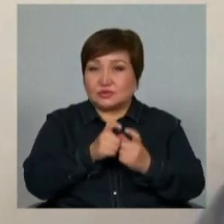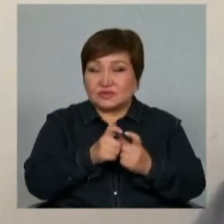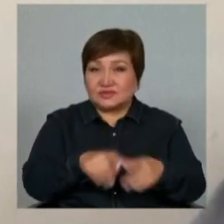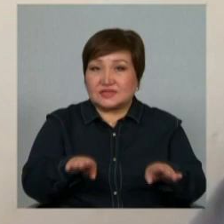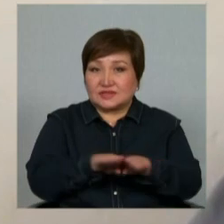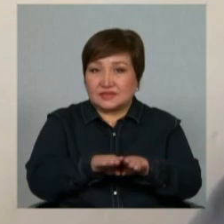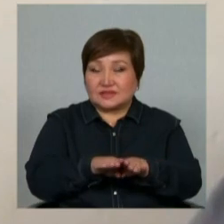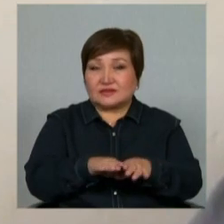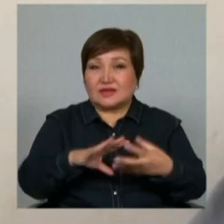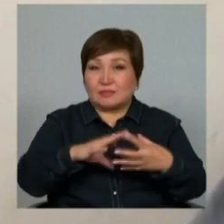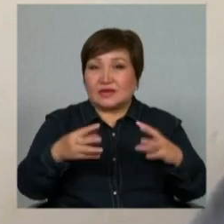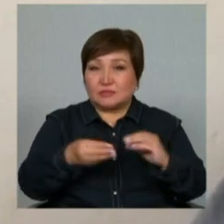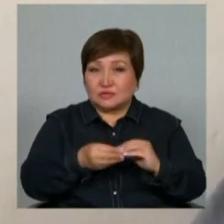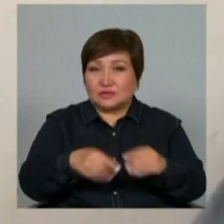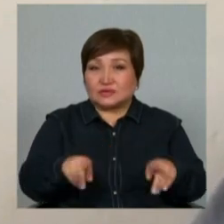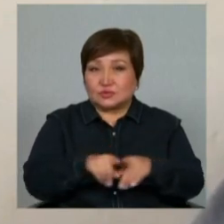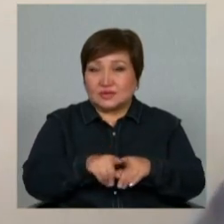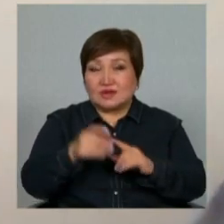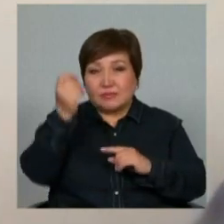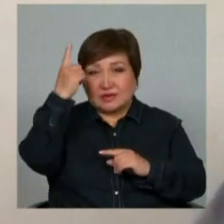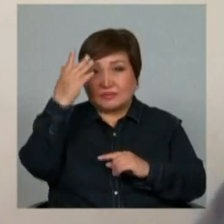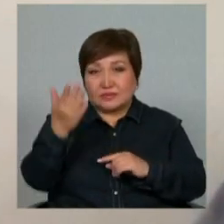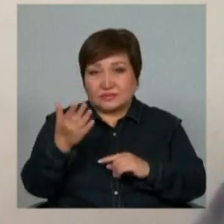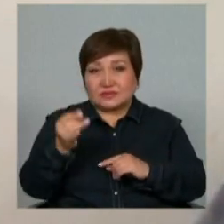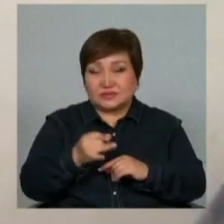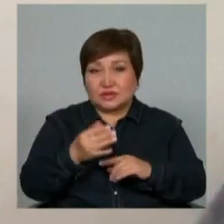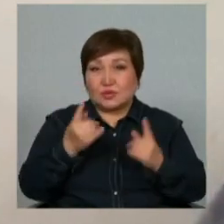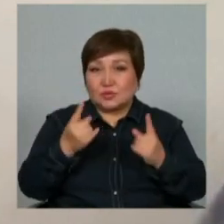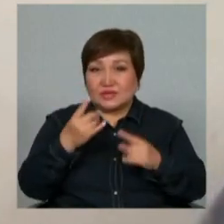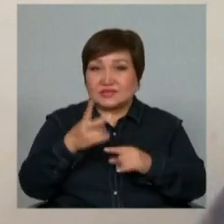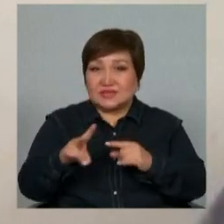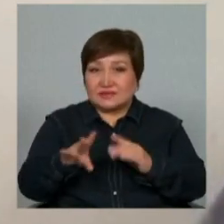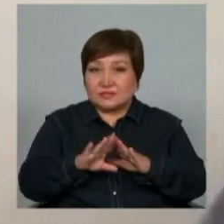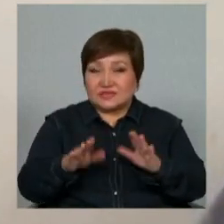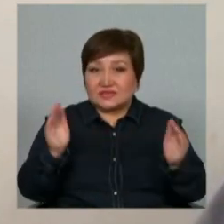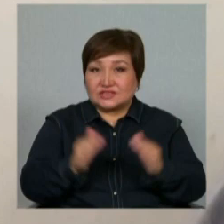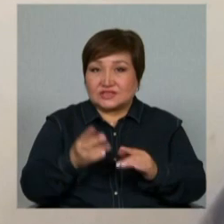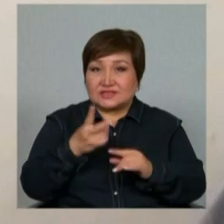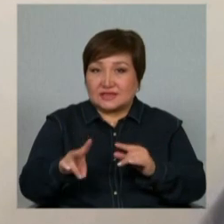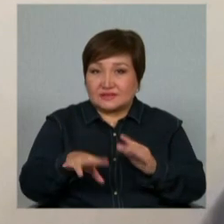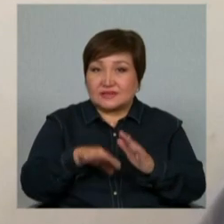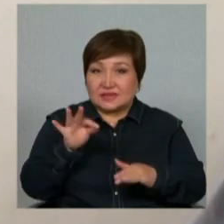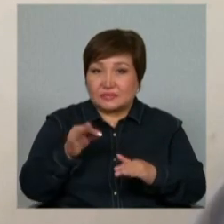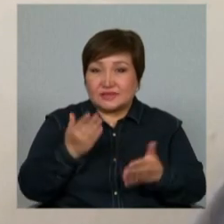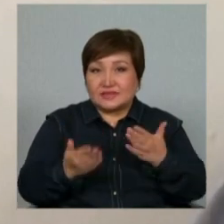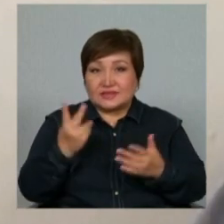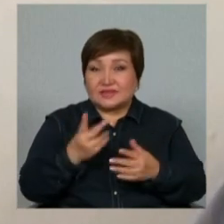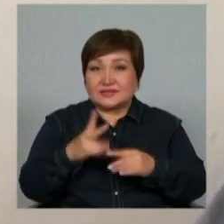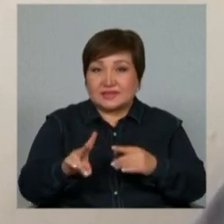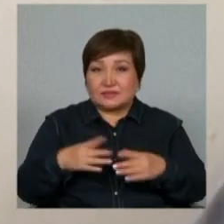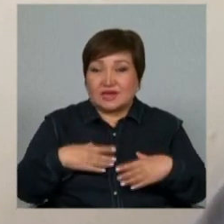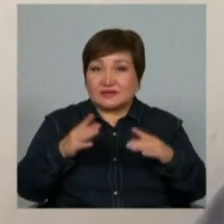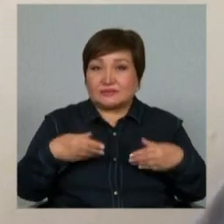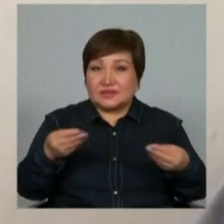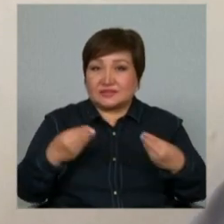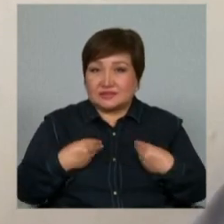онда пайғамбарымыз салауасы, мен үлкен зиянды емес, кіші зиянды таңдар едім, егер екі зиян бір дей маған келіп тұрса деген